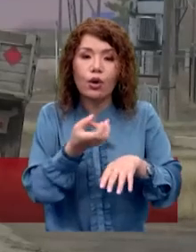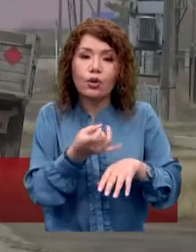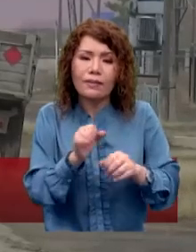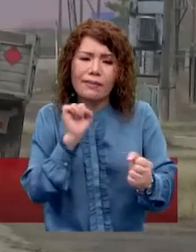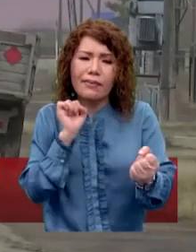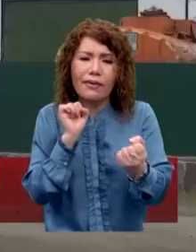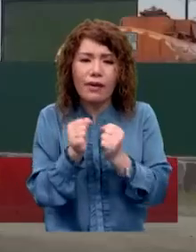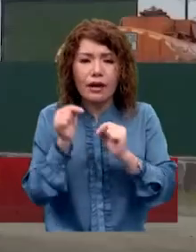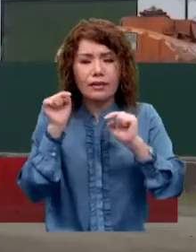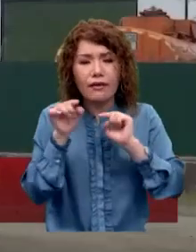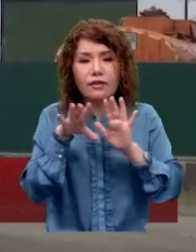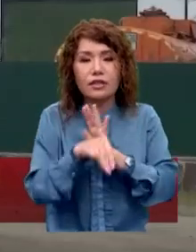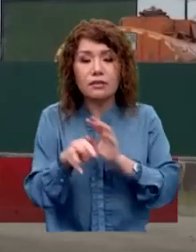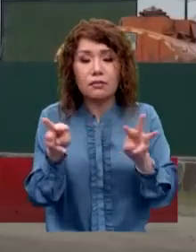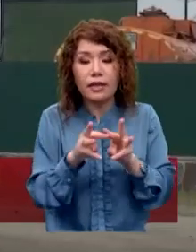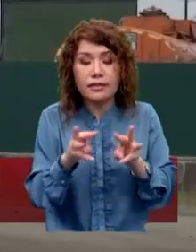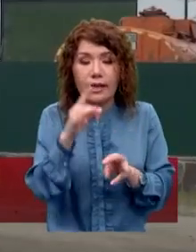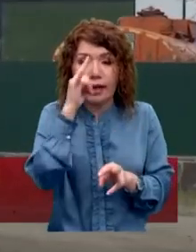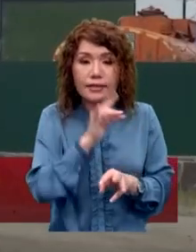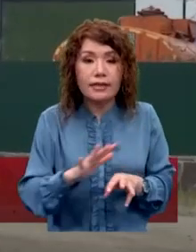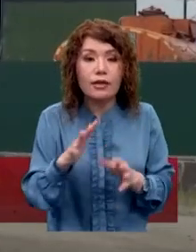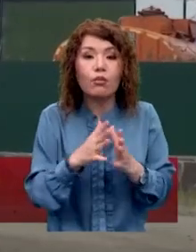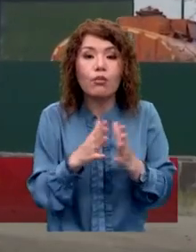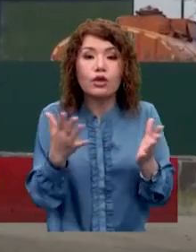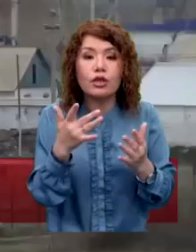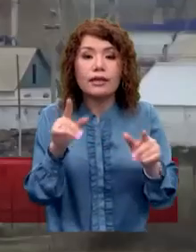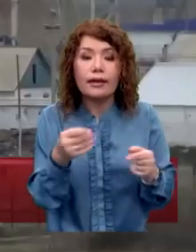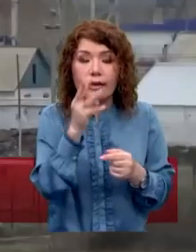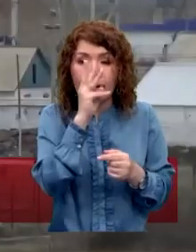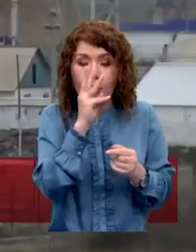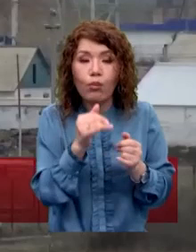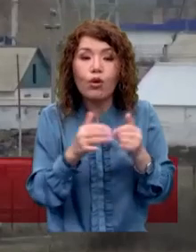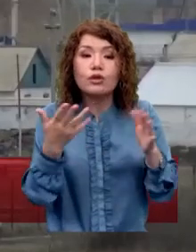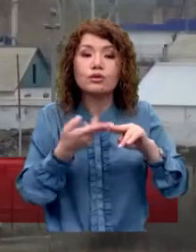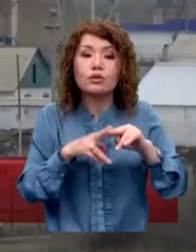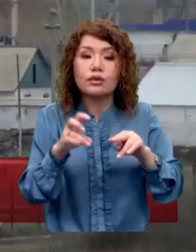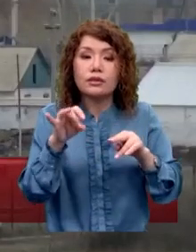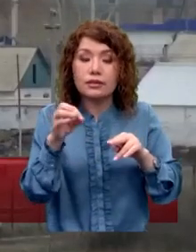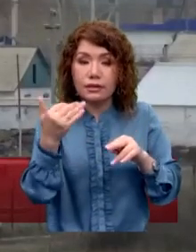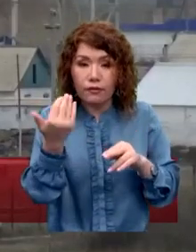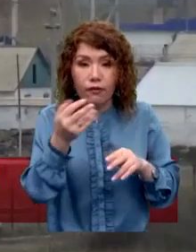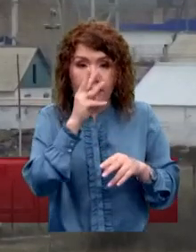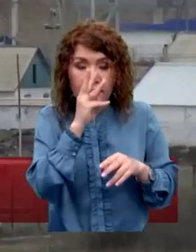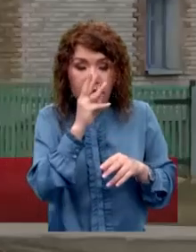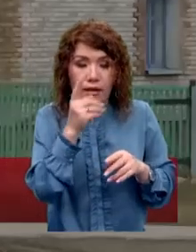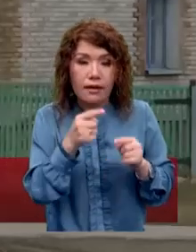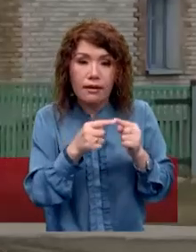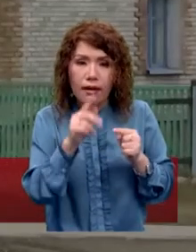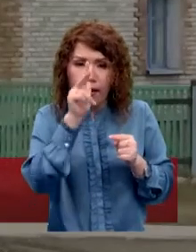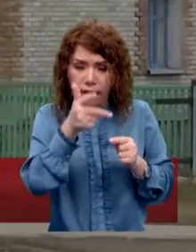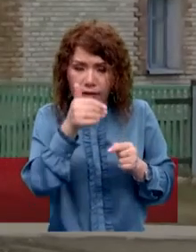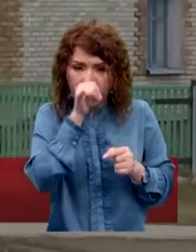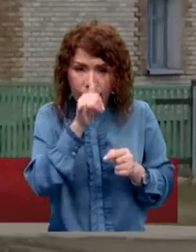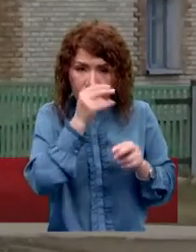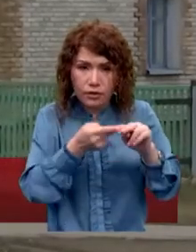тіптен қысып жіберді. Министрдің өзі Қазақстан бойынша табысты көтеру қажет деп есептейді. Десе де айлығы шайлығына жетпейтіндер